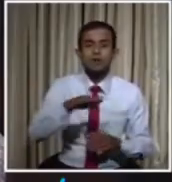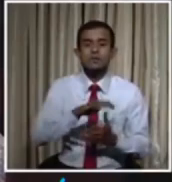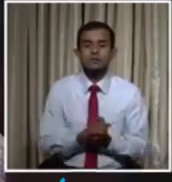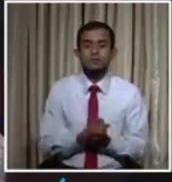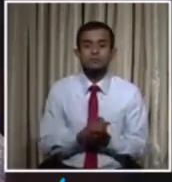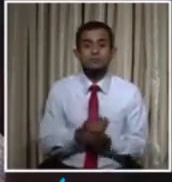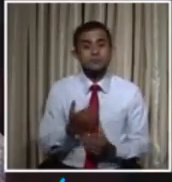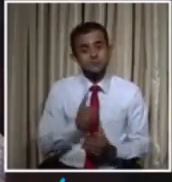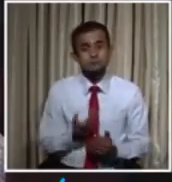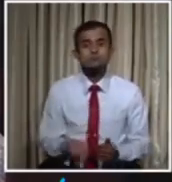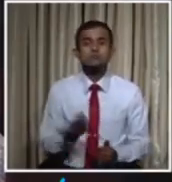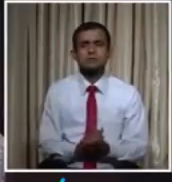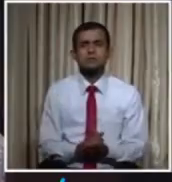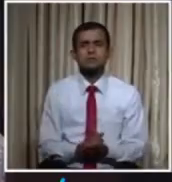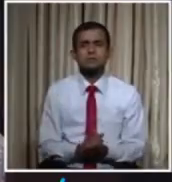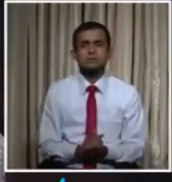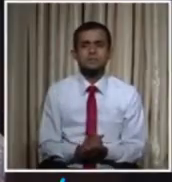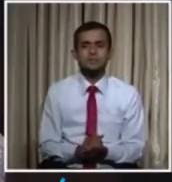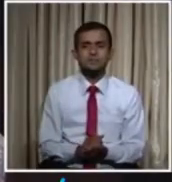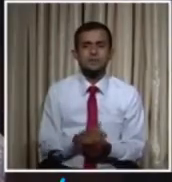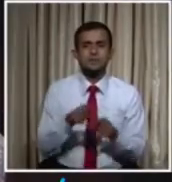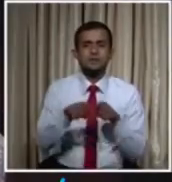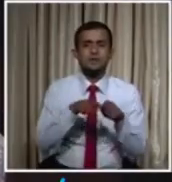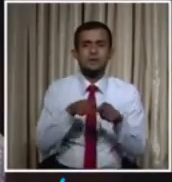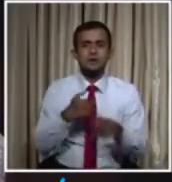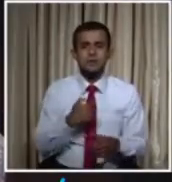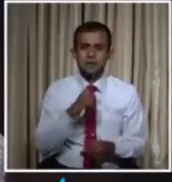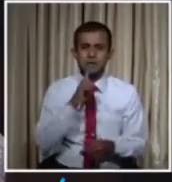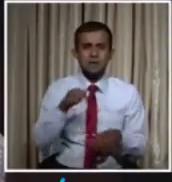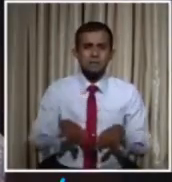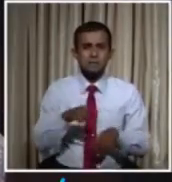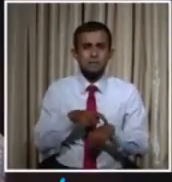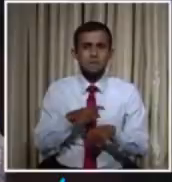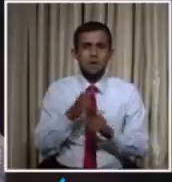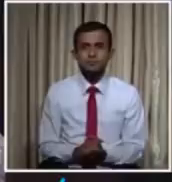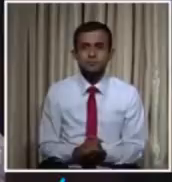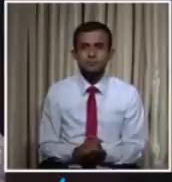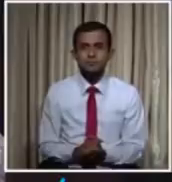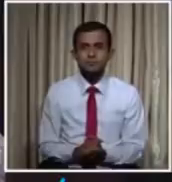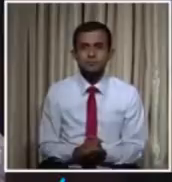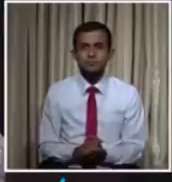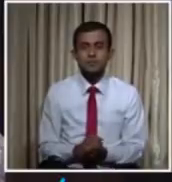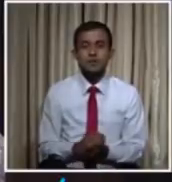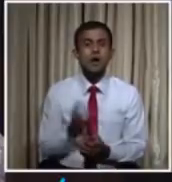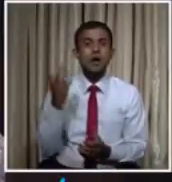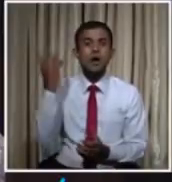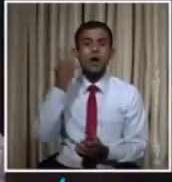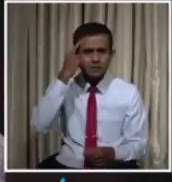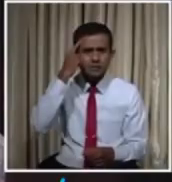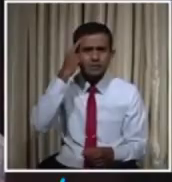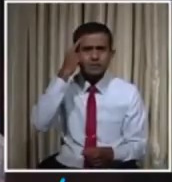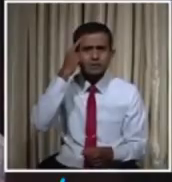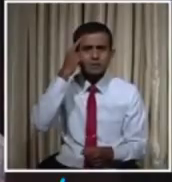මේවා දිරිගන්වන්නට අපි කටයුතු කරන්නට ඕන. ඒ වගේම මම කැමති මේ අවස්ථාවේ ගරු කතානායකතුමනි, අප්‍රිකානු